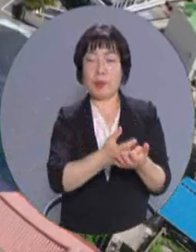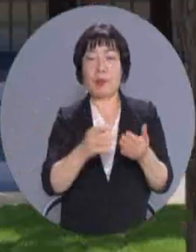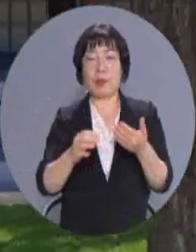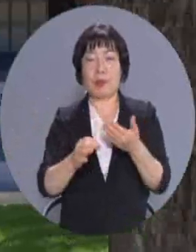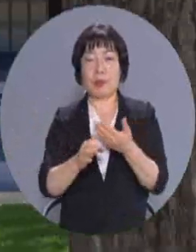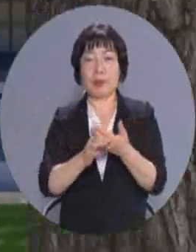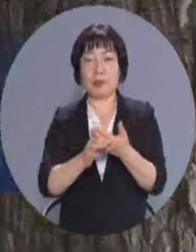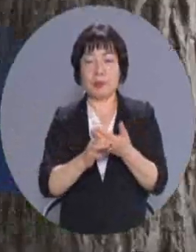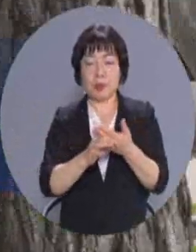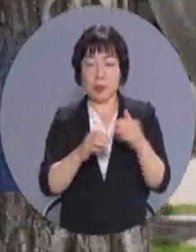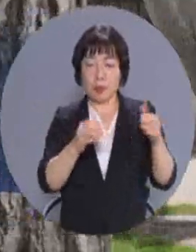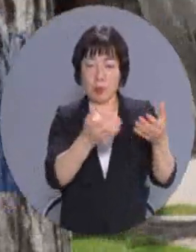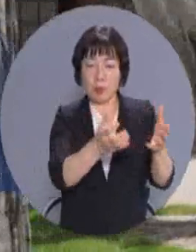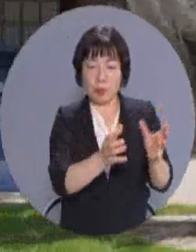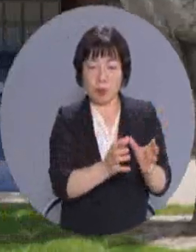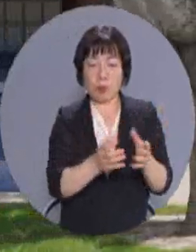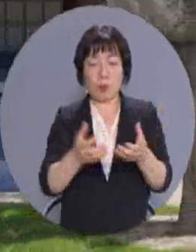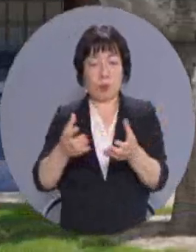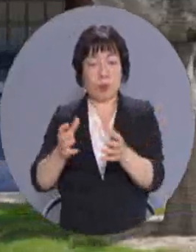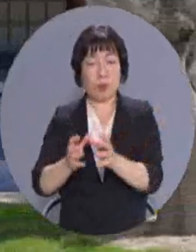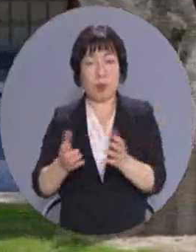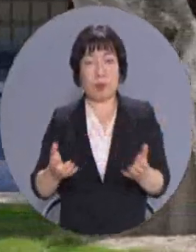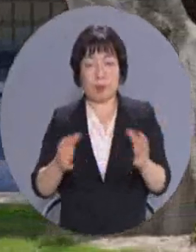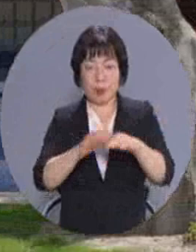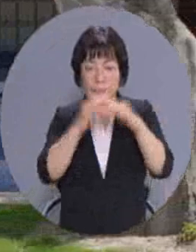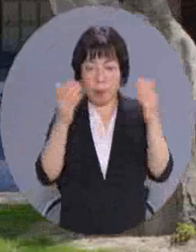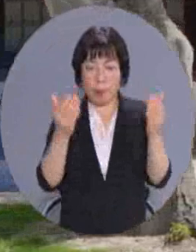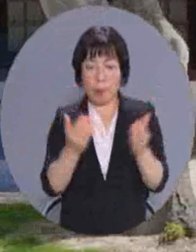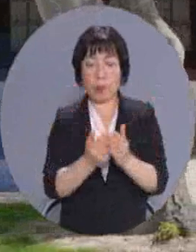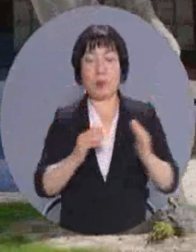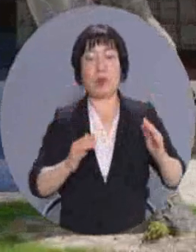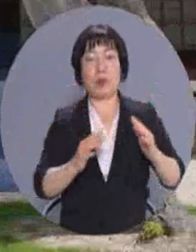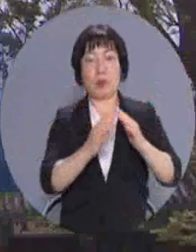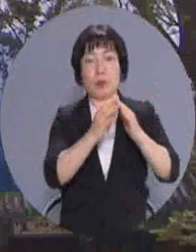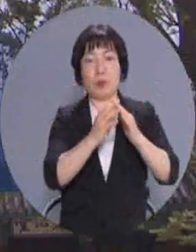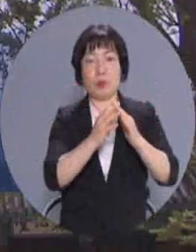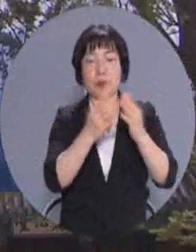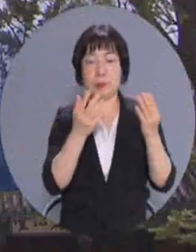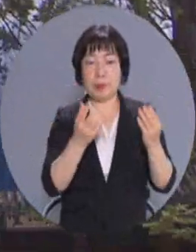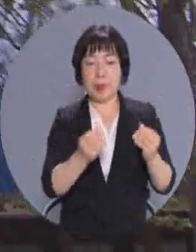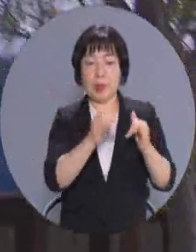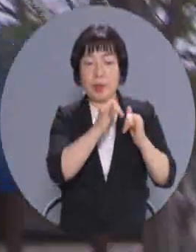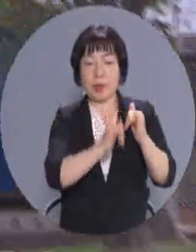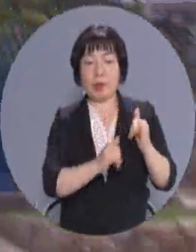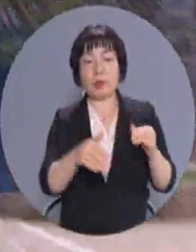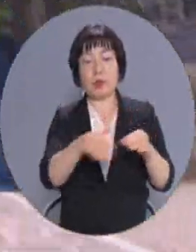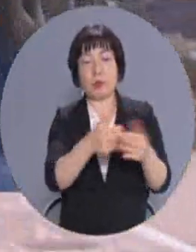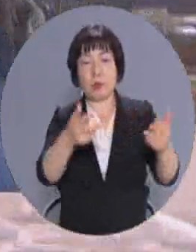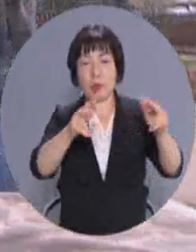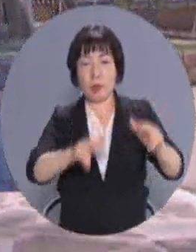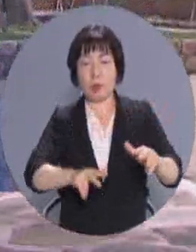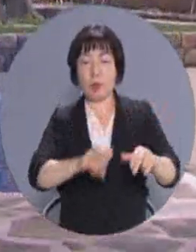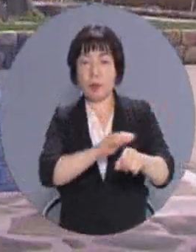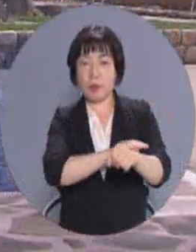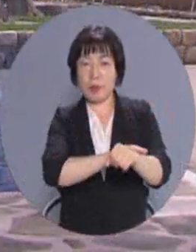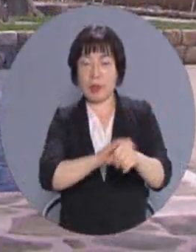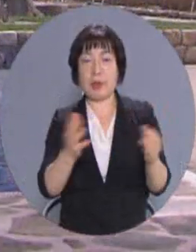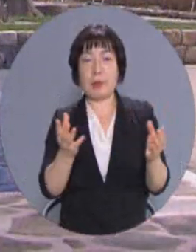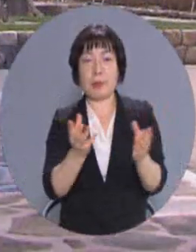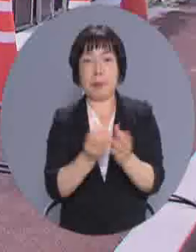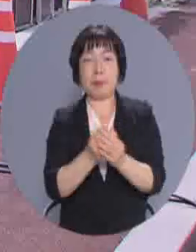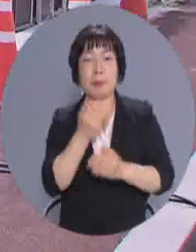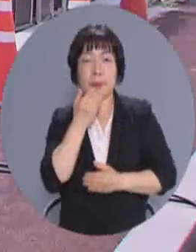되면 존심당, 암운, 남희류가 제 모습을 찾아서 역사문화공원 조성이 제대로 완료가